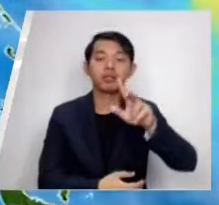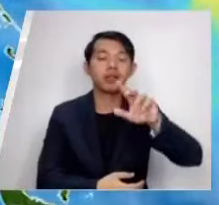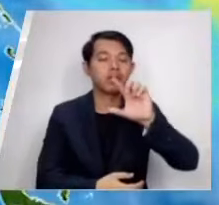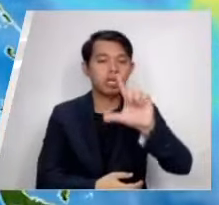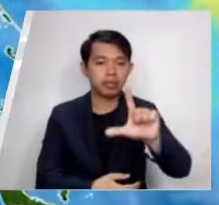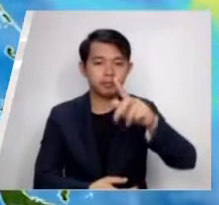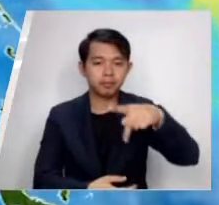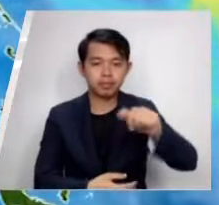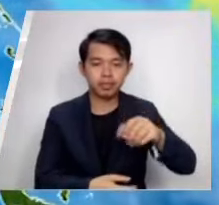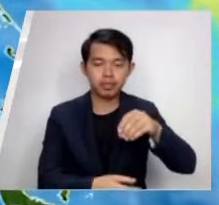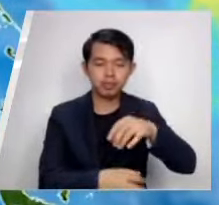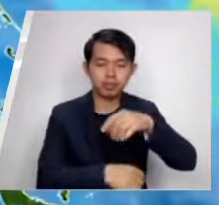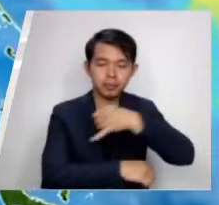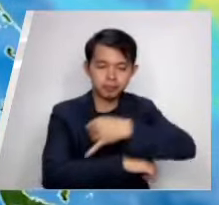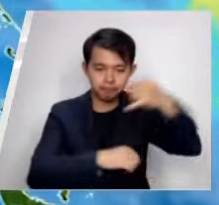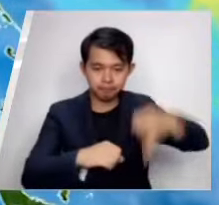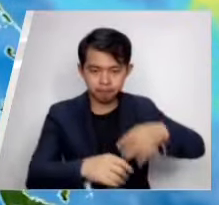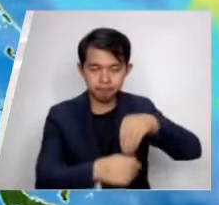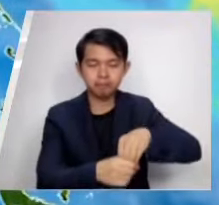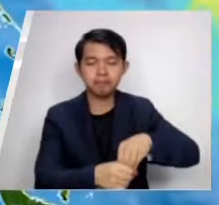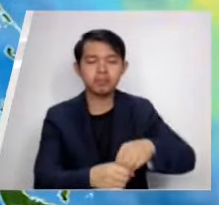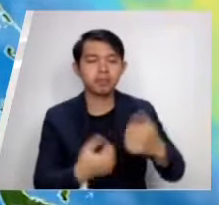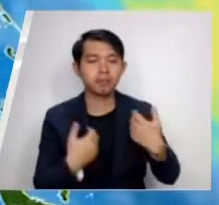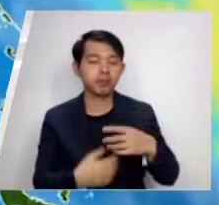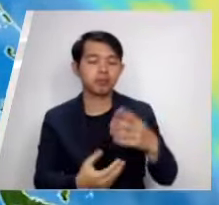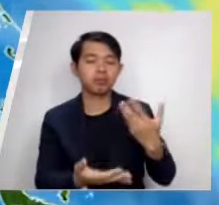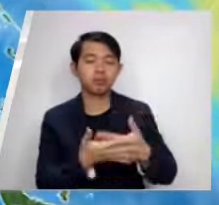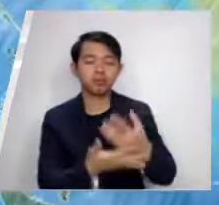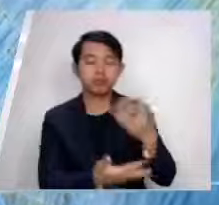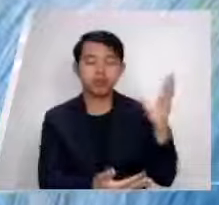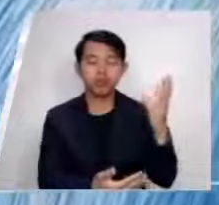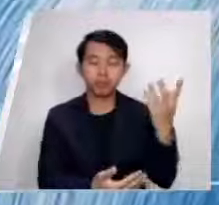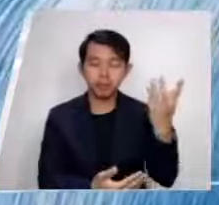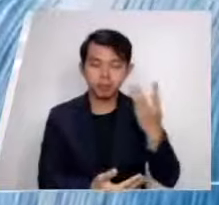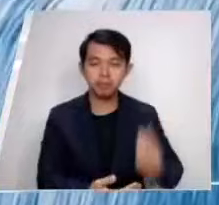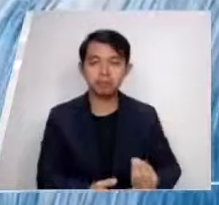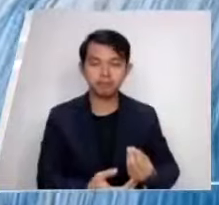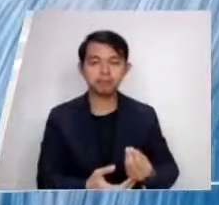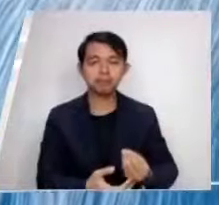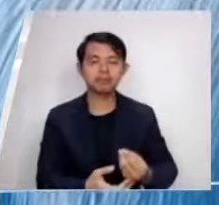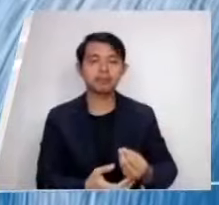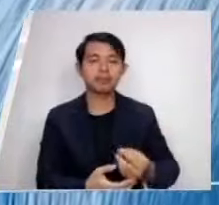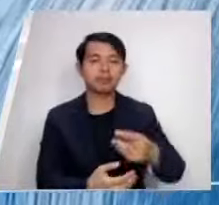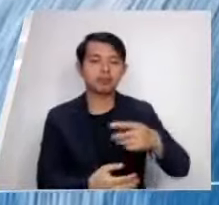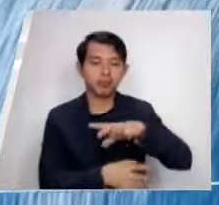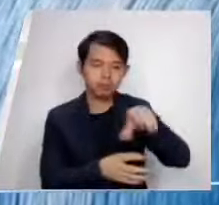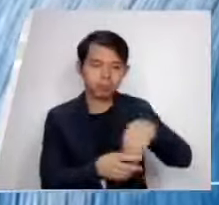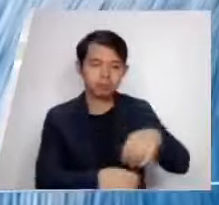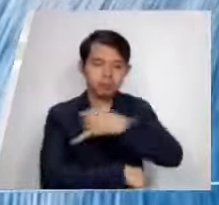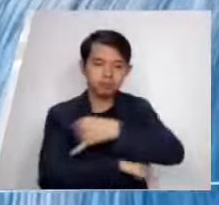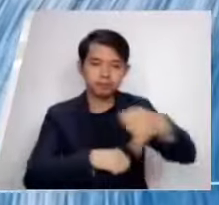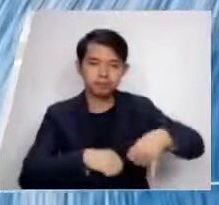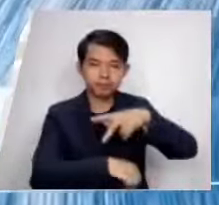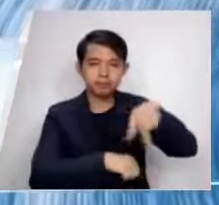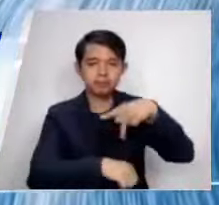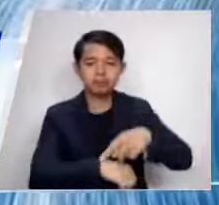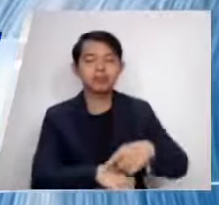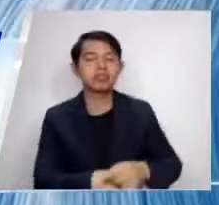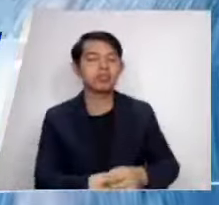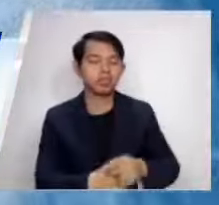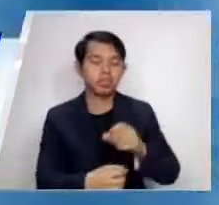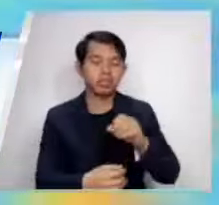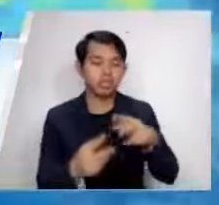isa na nasa kanluran ng Tanawan, Batangas, ilang araw nang nasa PAR. Kahit palabas na ito, posible itong maging bagyo sa susunod na